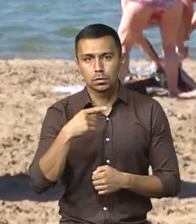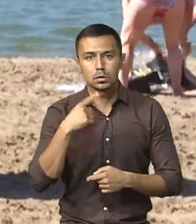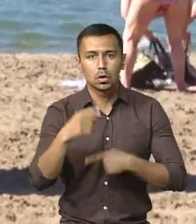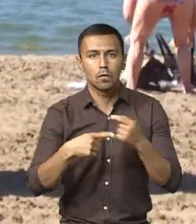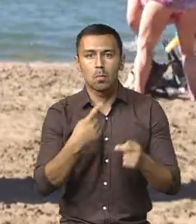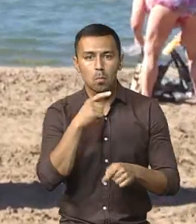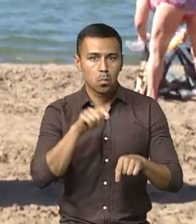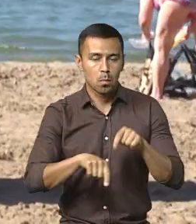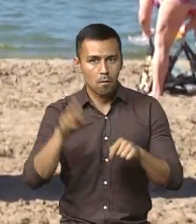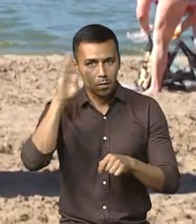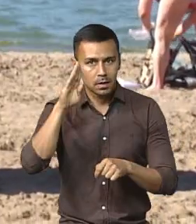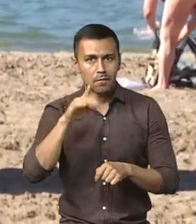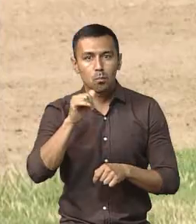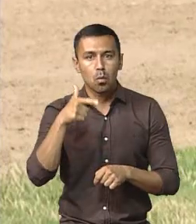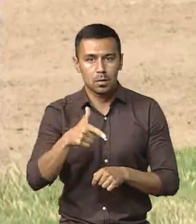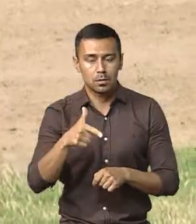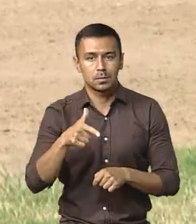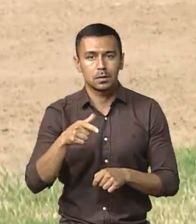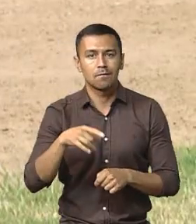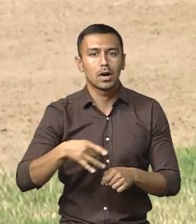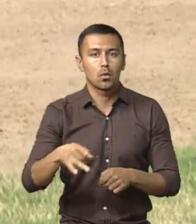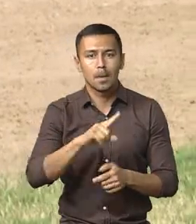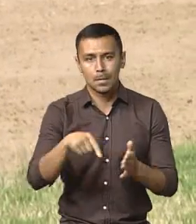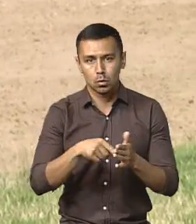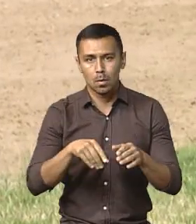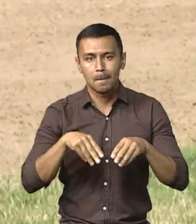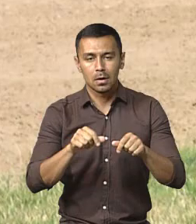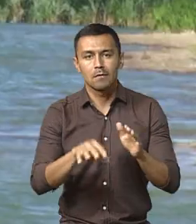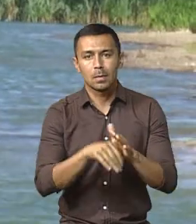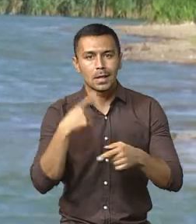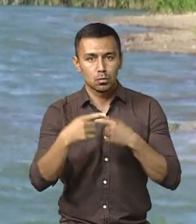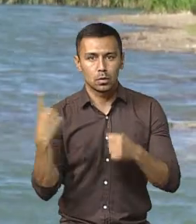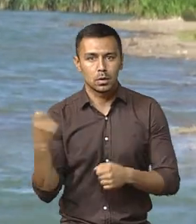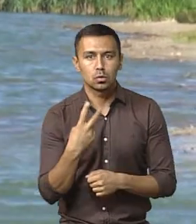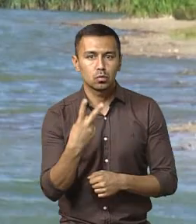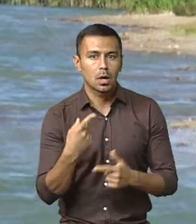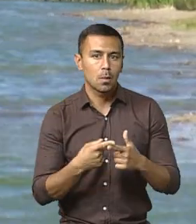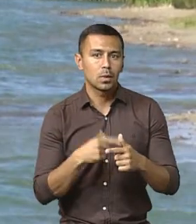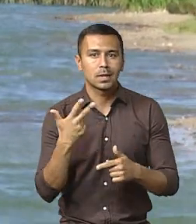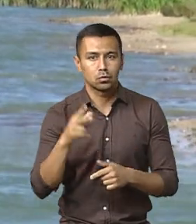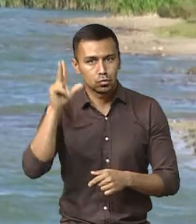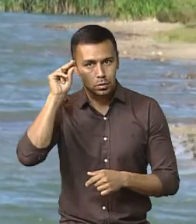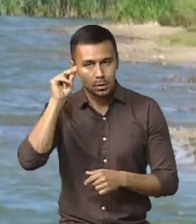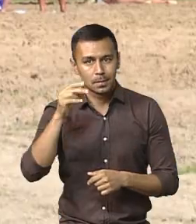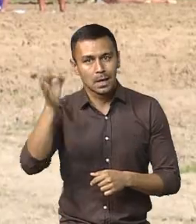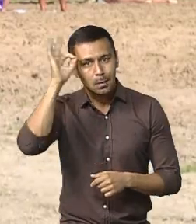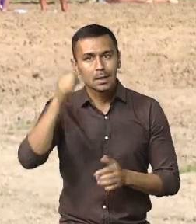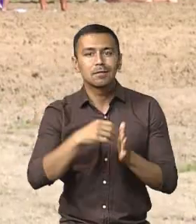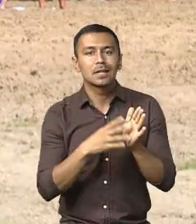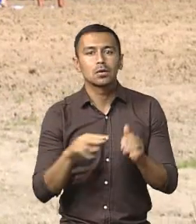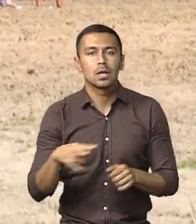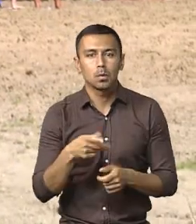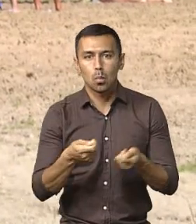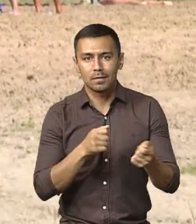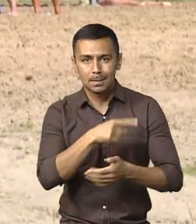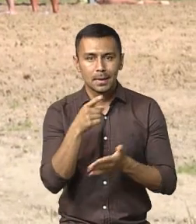проби води у Південному Бузі в районі міського пляжу відбиратимуть наступного тижня – 2 чи 3 серпня. Нагадаємо, що 19 липня